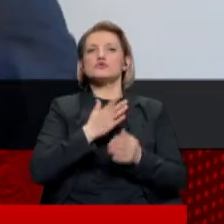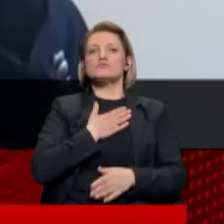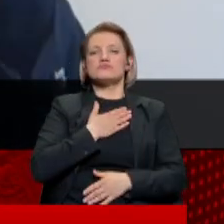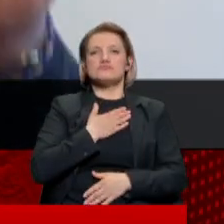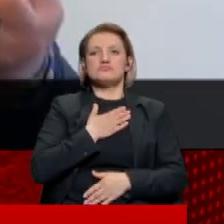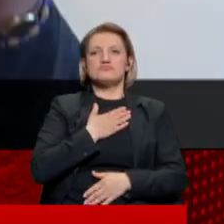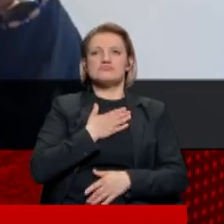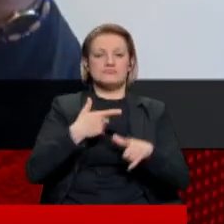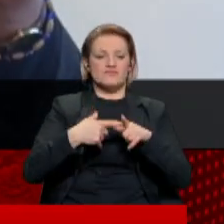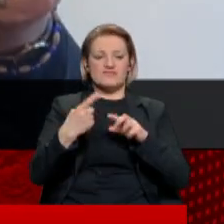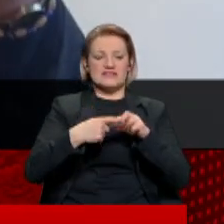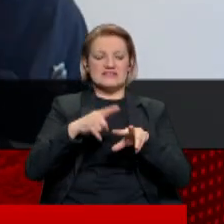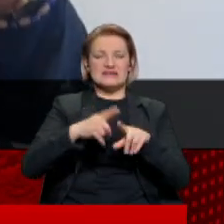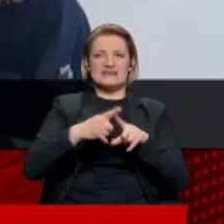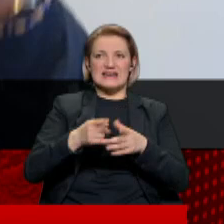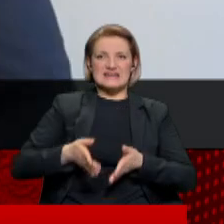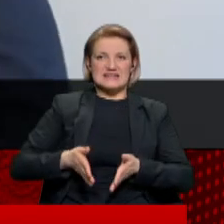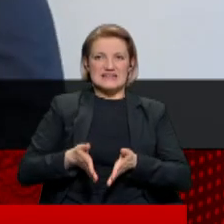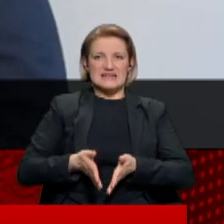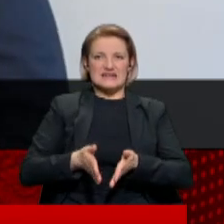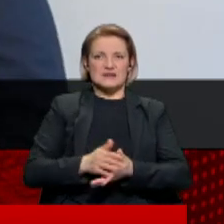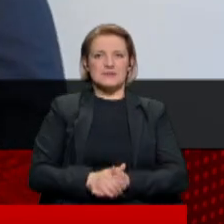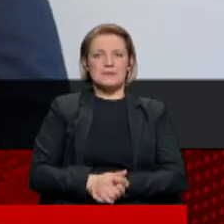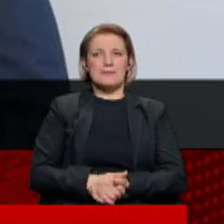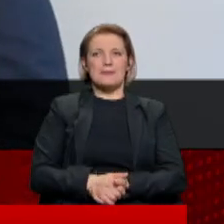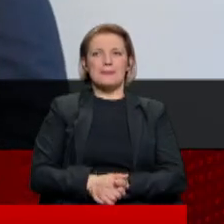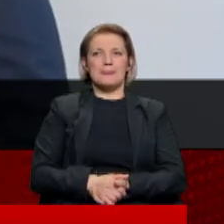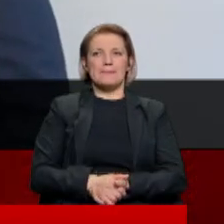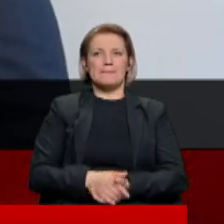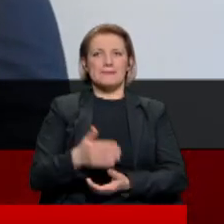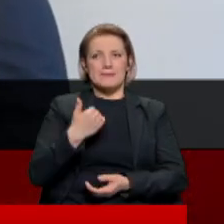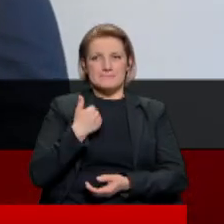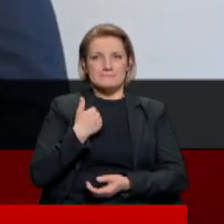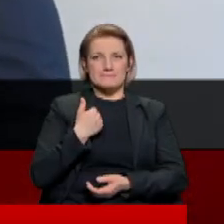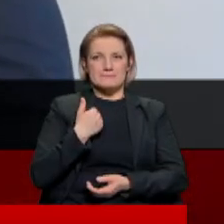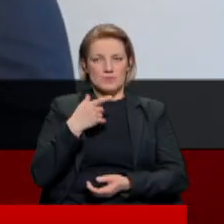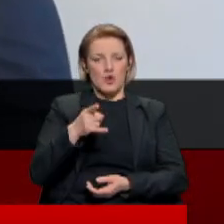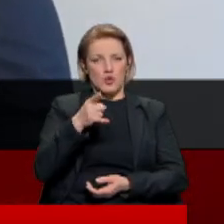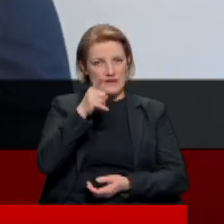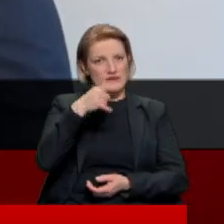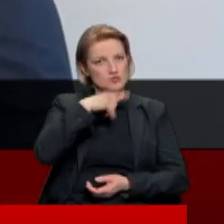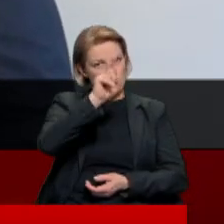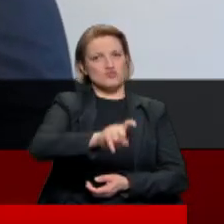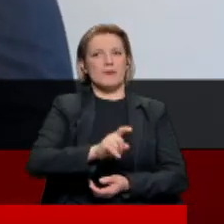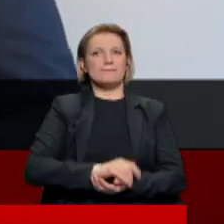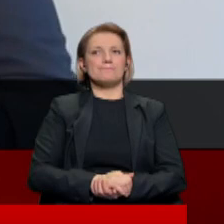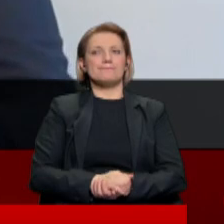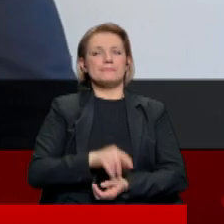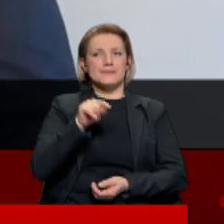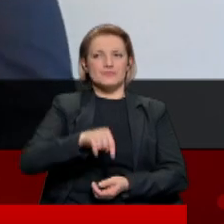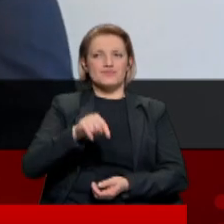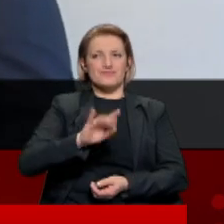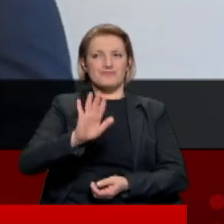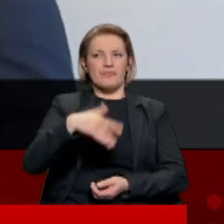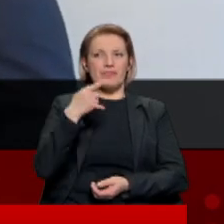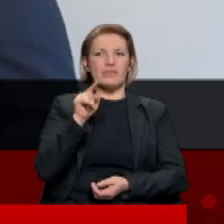Cumhurbaşkanı, Fırat'ın kenarında bir kayın koyun kaybolsa benden buyur, soracağım. Ondan soracağım. Şimdi